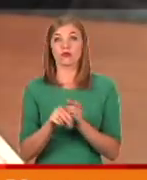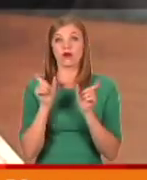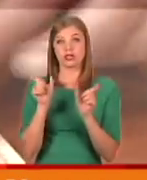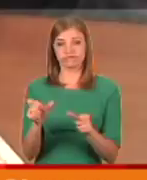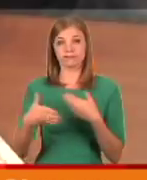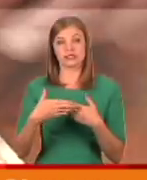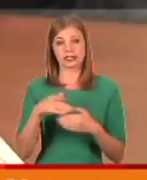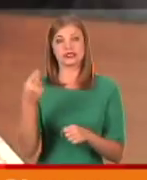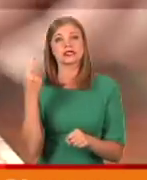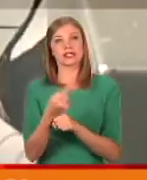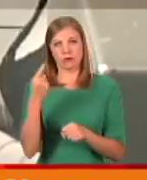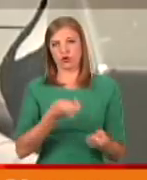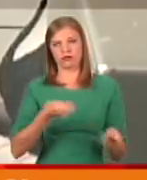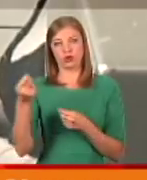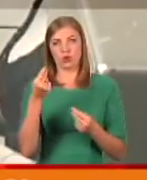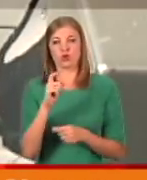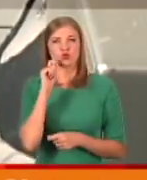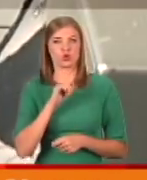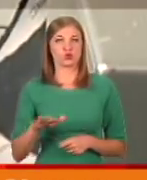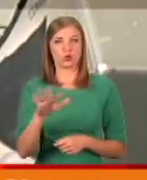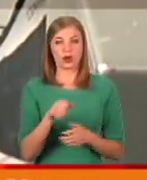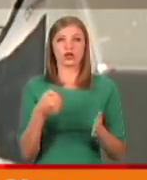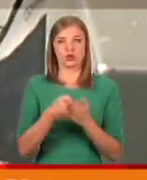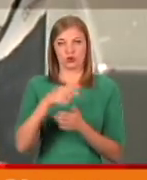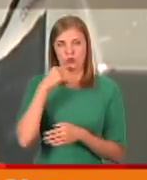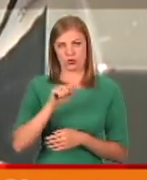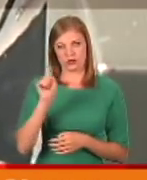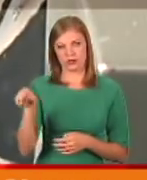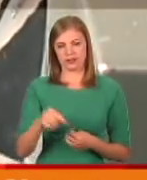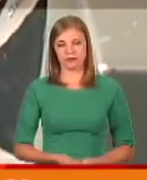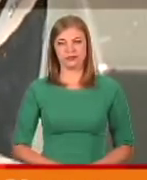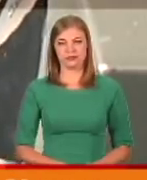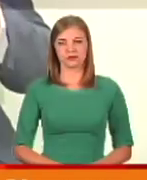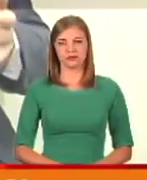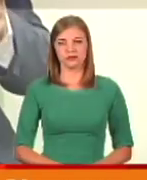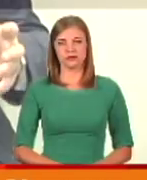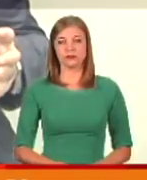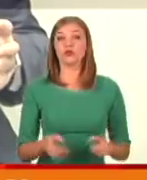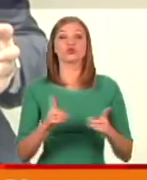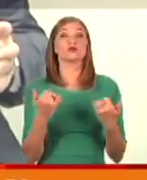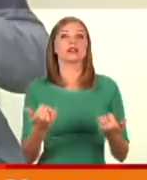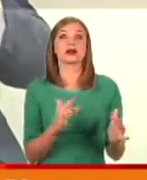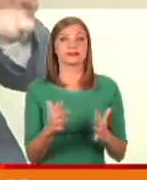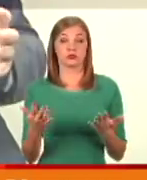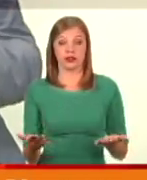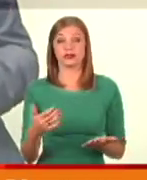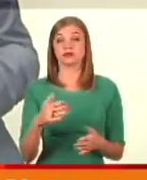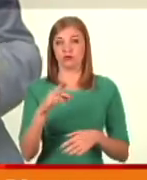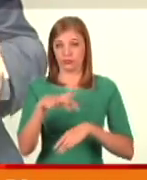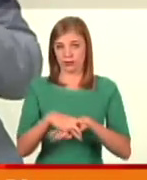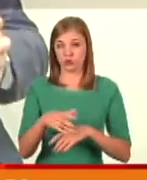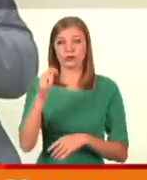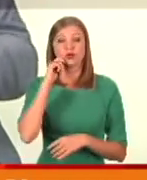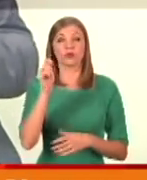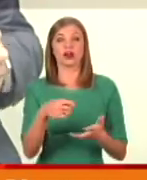санкції, які забороняють виводити гроші з України до Росії. Що зараз відбувається де-факто?